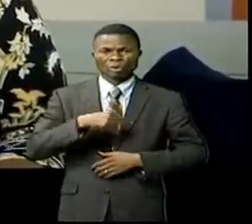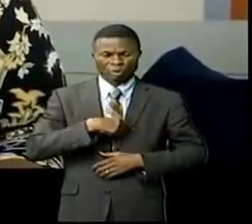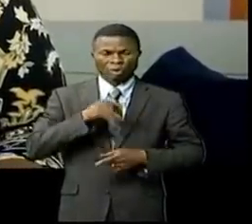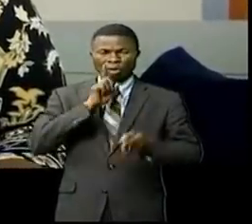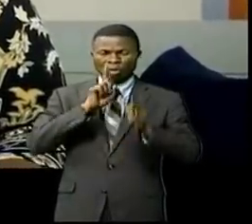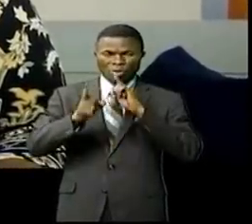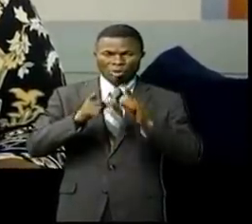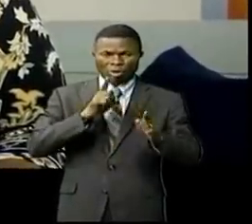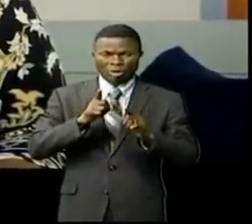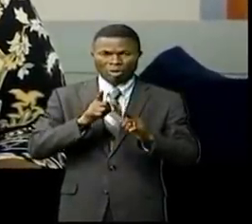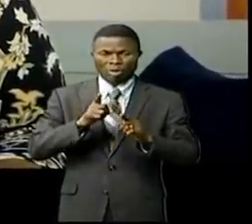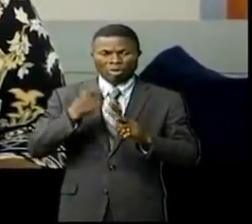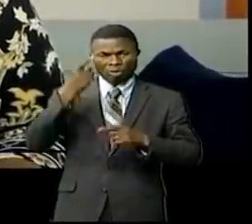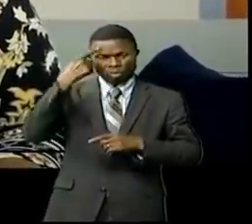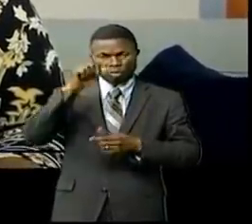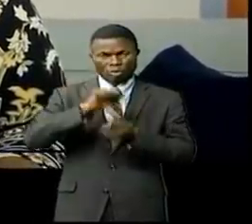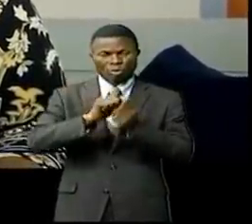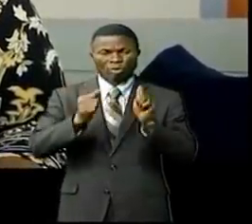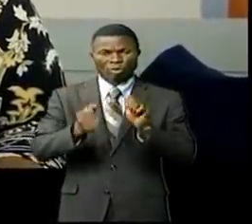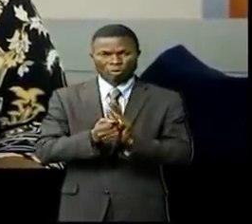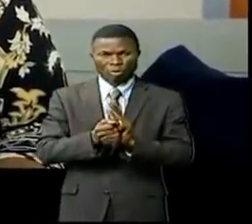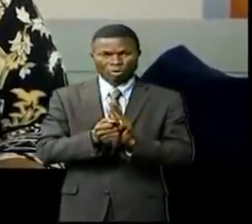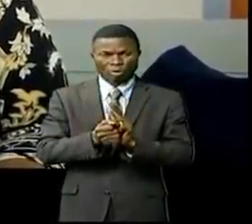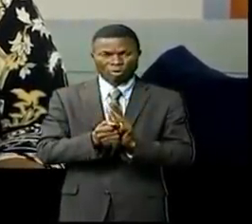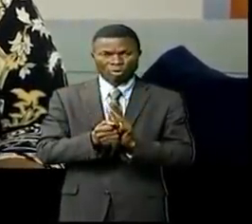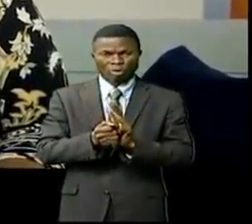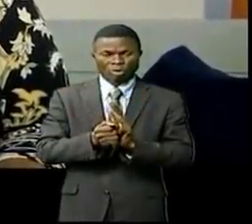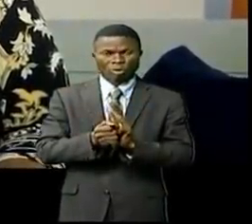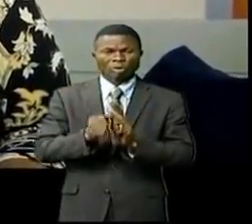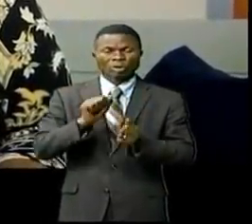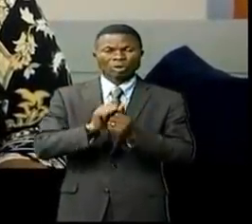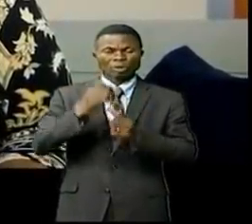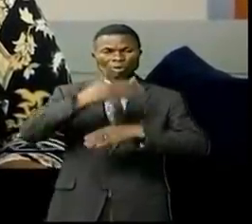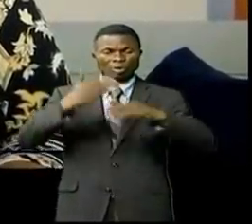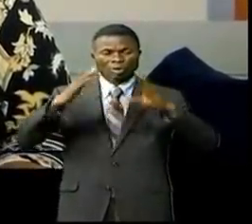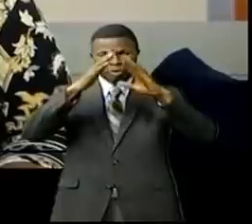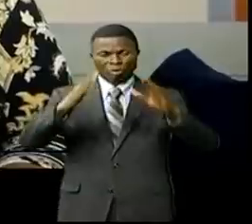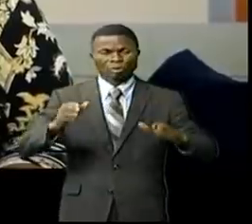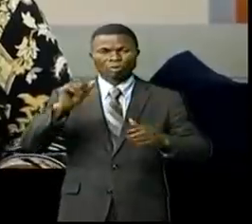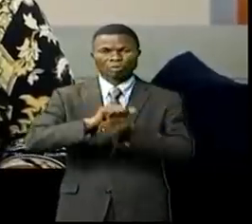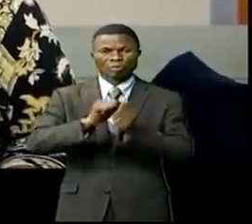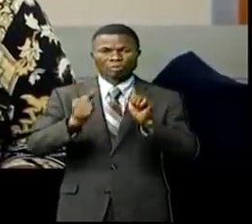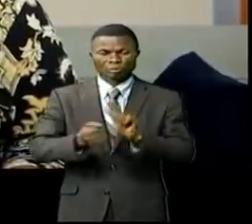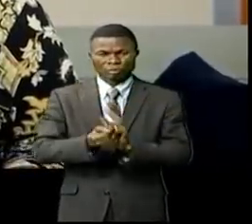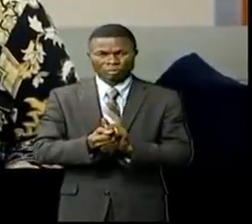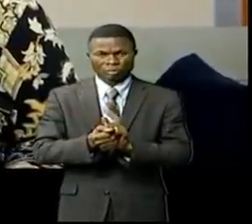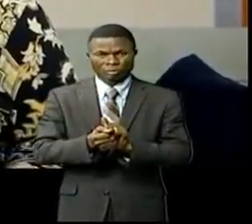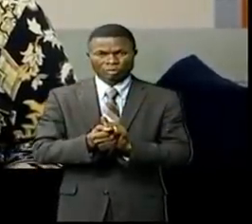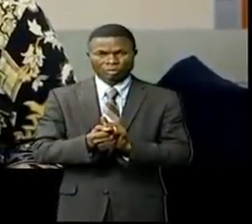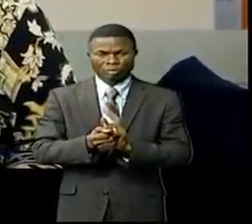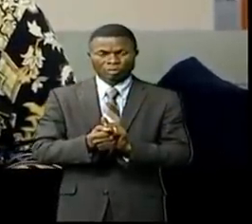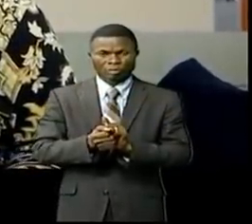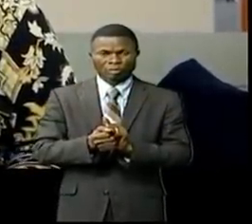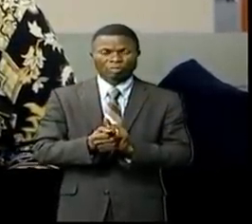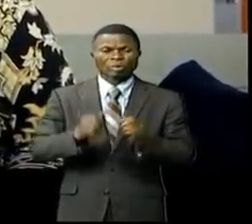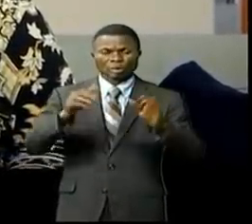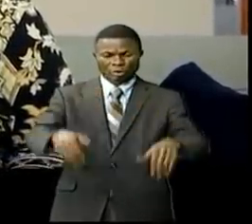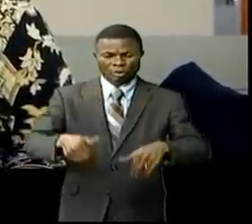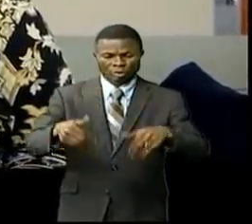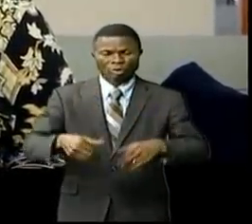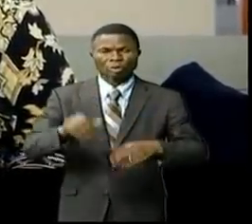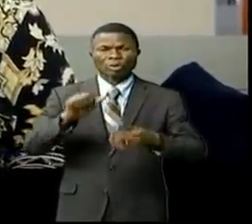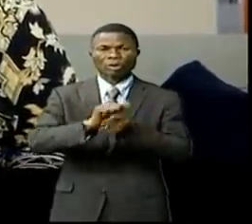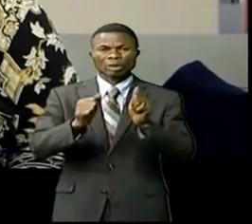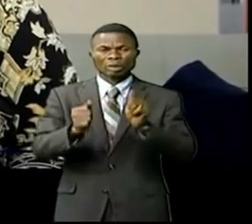échanger par rapport à la situation sur les infrastructures, la situation sur l'agriculture, la